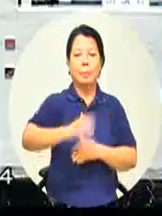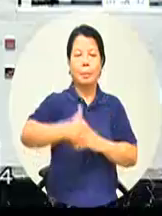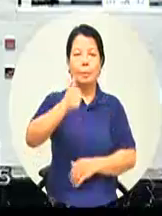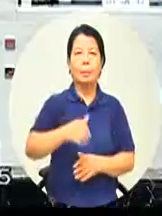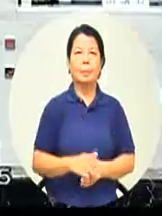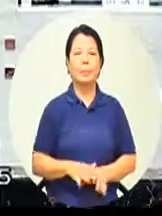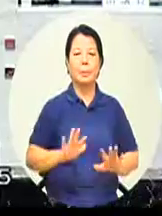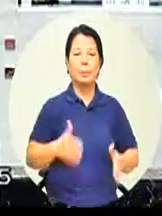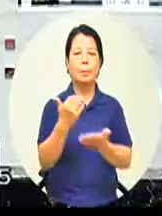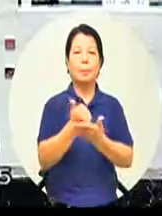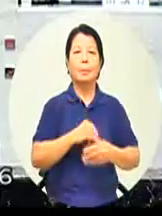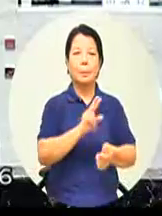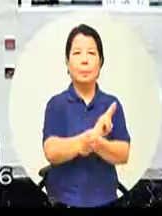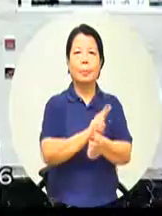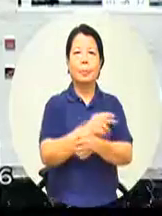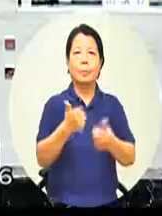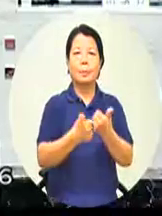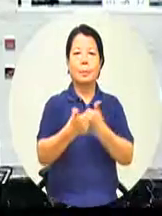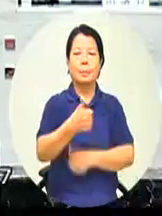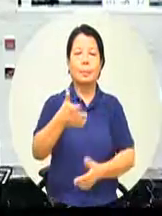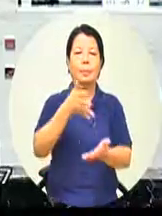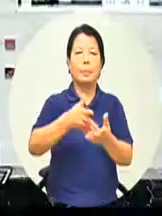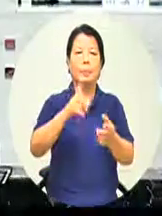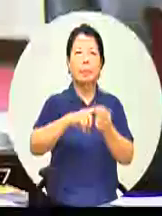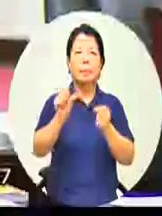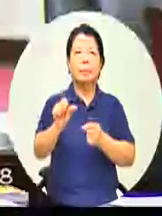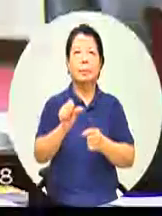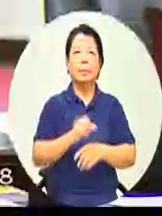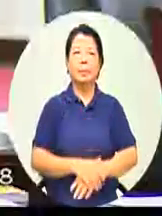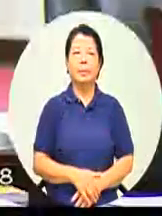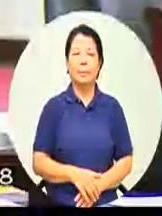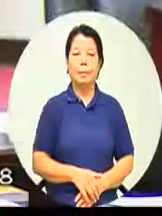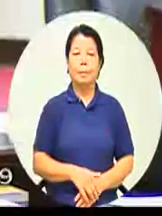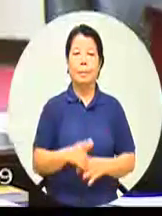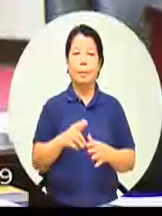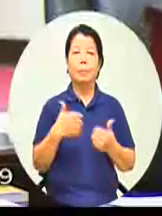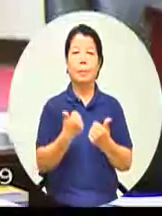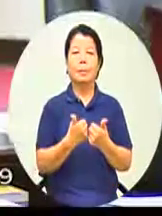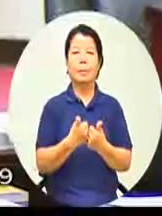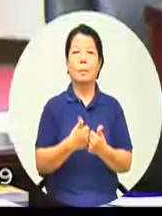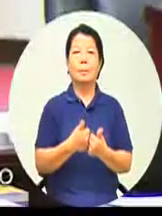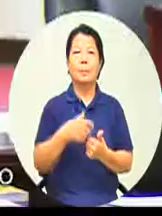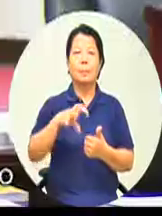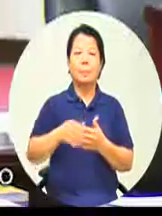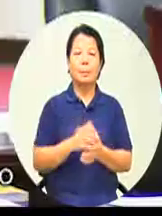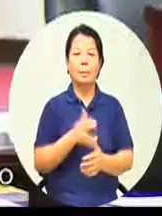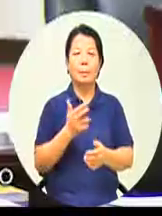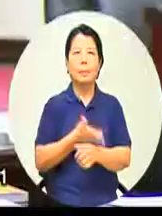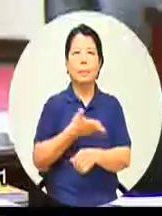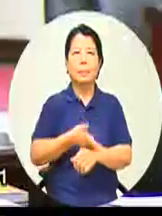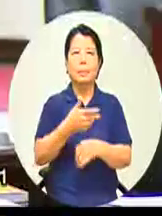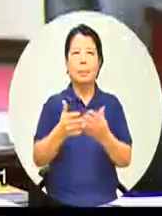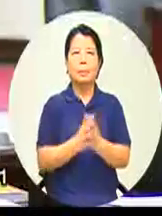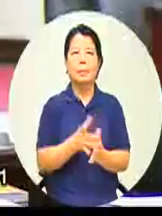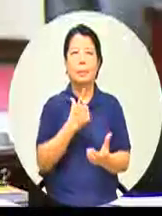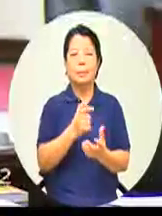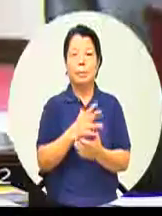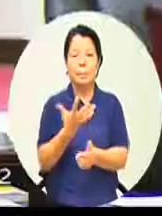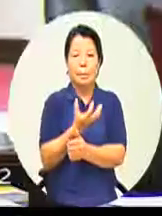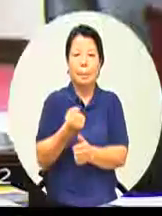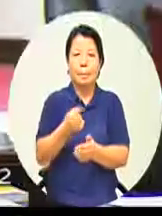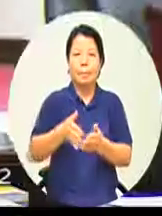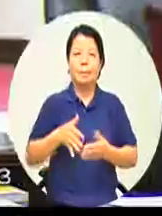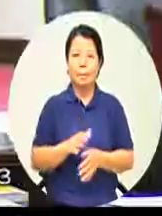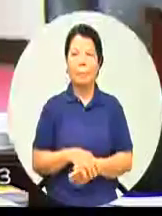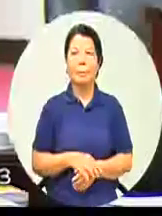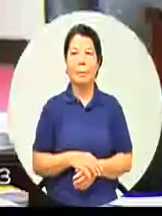林益农林议员，时间十五分钟。 好，我希望那个议事效率可以掌控，因为我已经等了一个小时。 好， 那